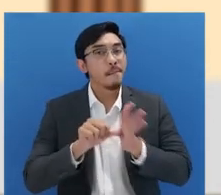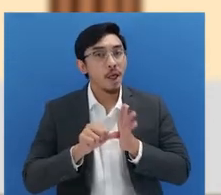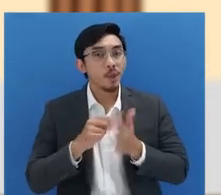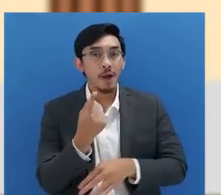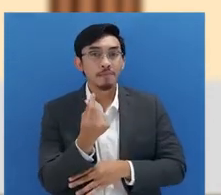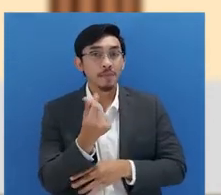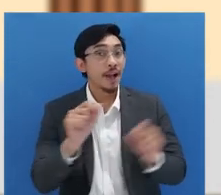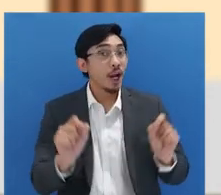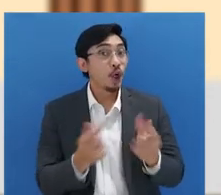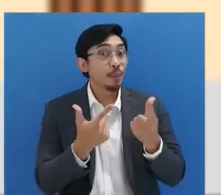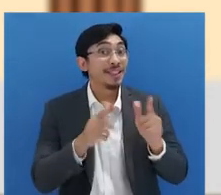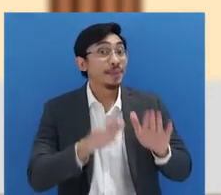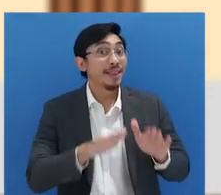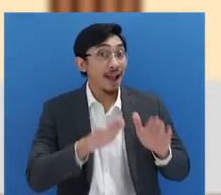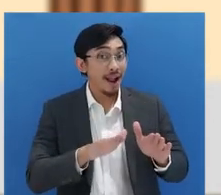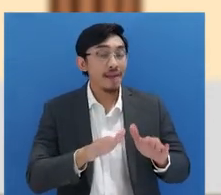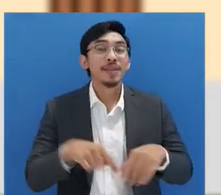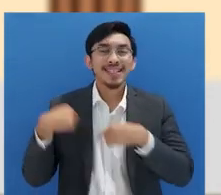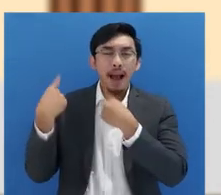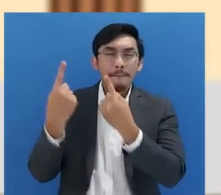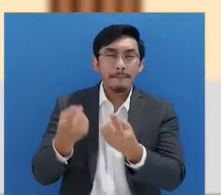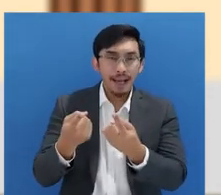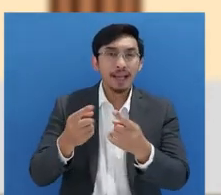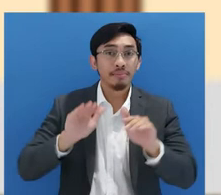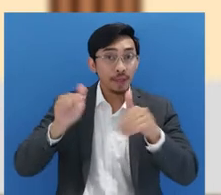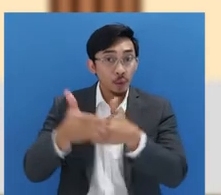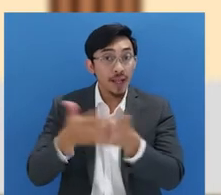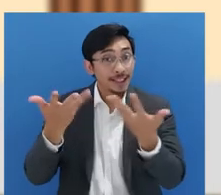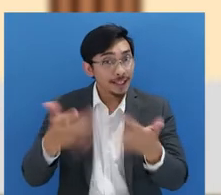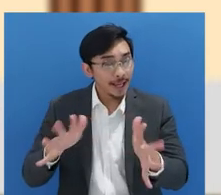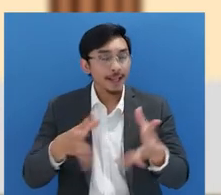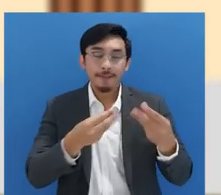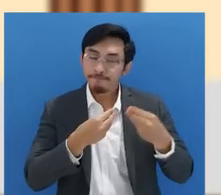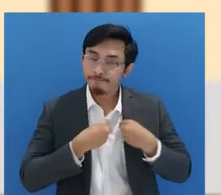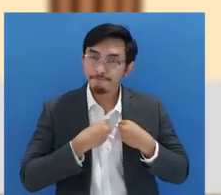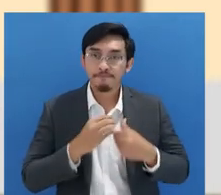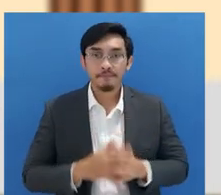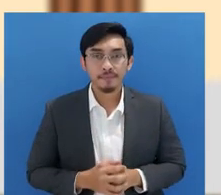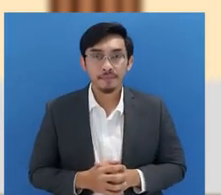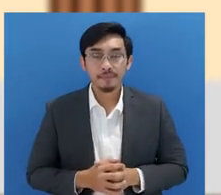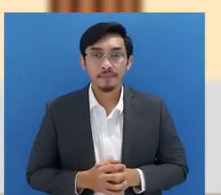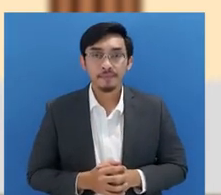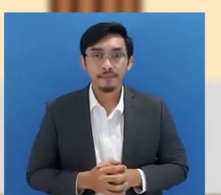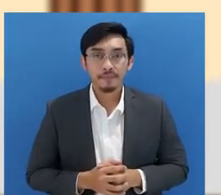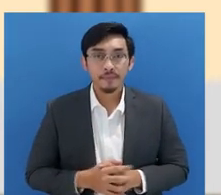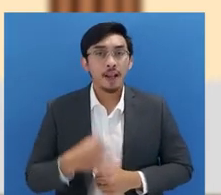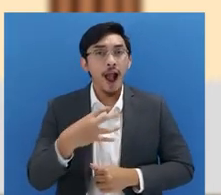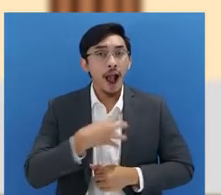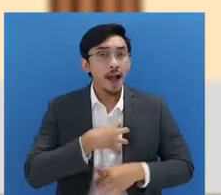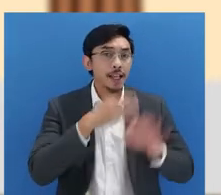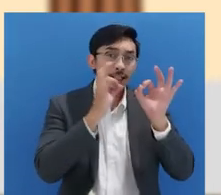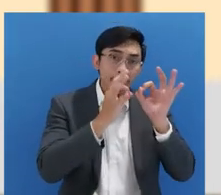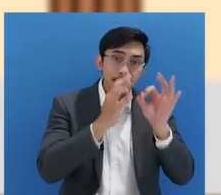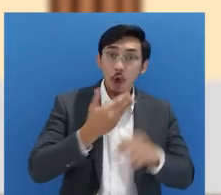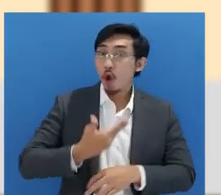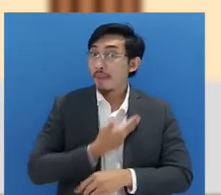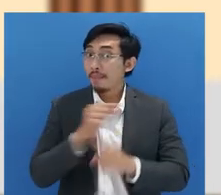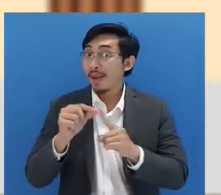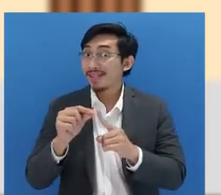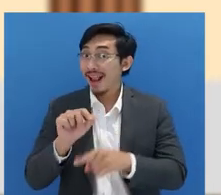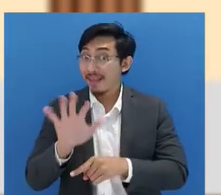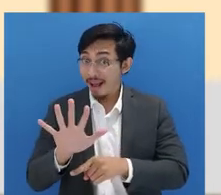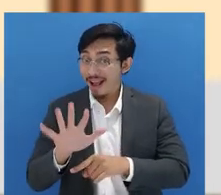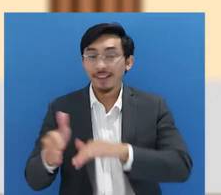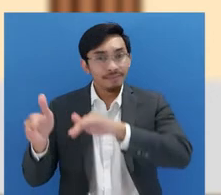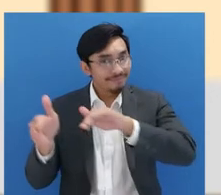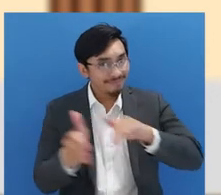serta memperoleh bantuan biaya hidup sementara sampai batas waktu perlindungan berakhir. Selain hak saksi dan